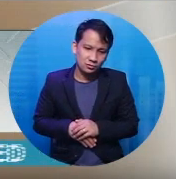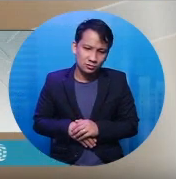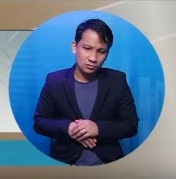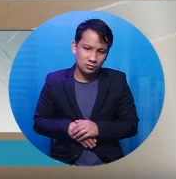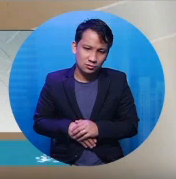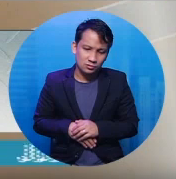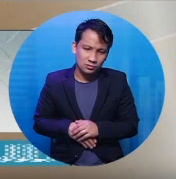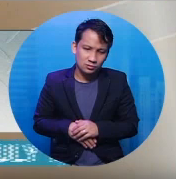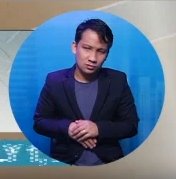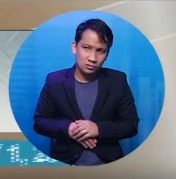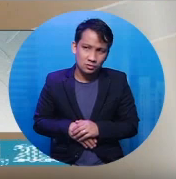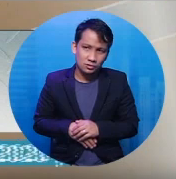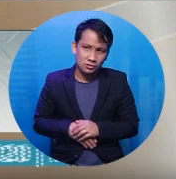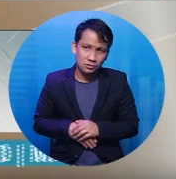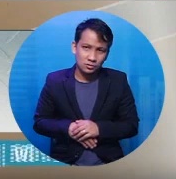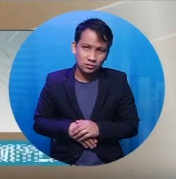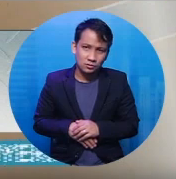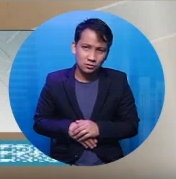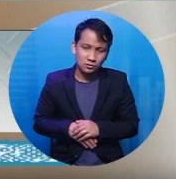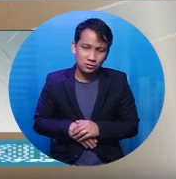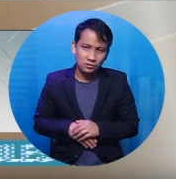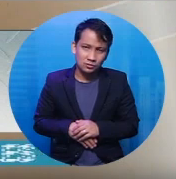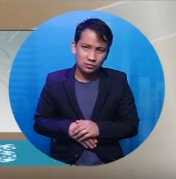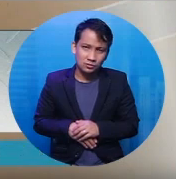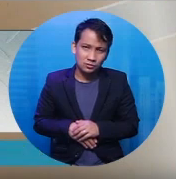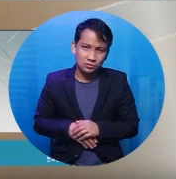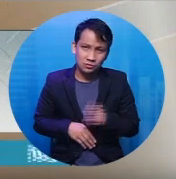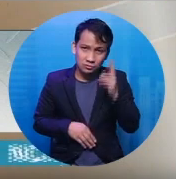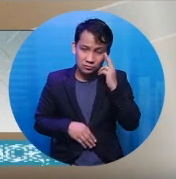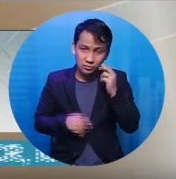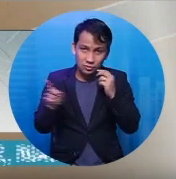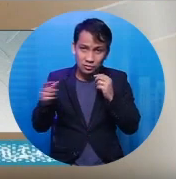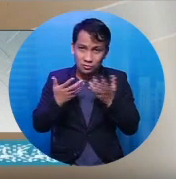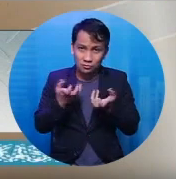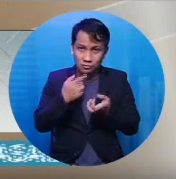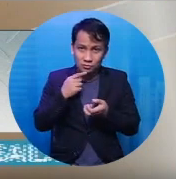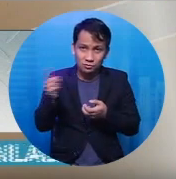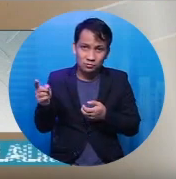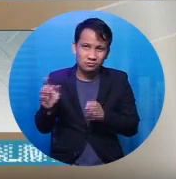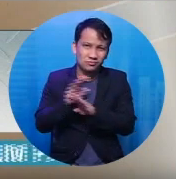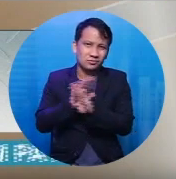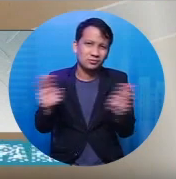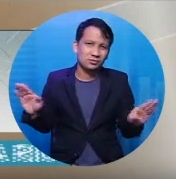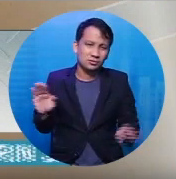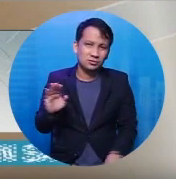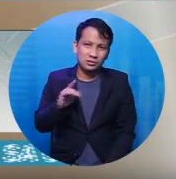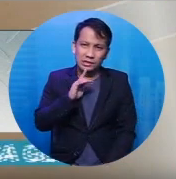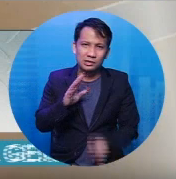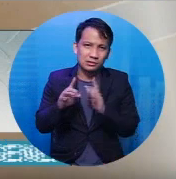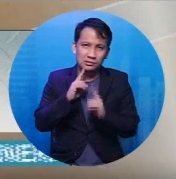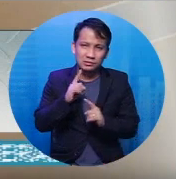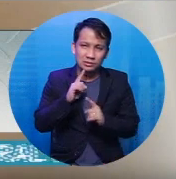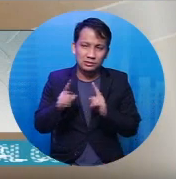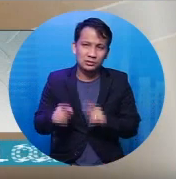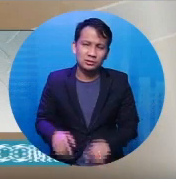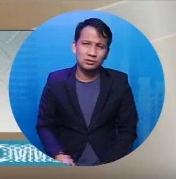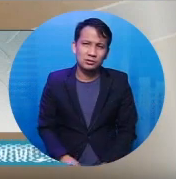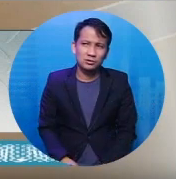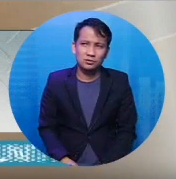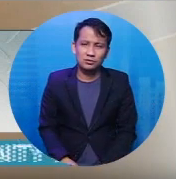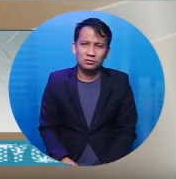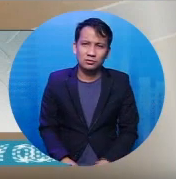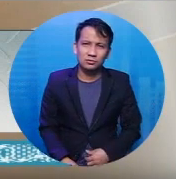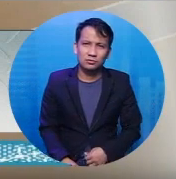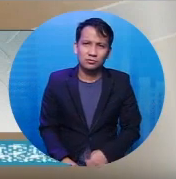Idol. Sir. Pwede din na kami mag-usap niyan? Gusto mo kausap? Ayaw. Ayaw ko na mag-usap. Oh, sige. Ikaw ang ayaw